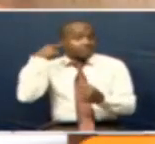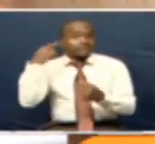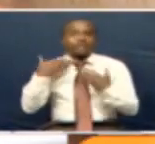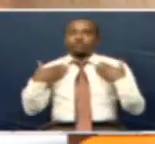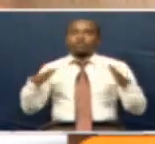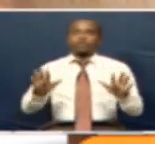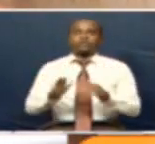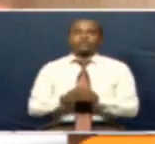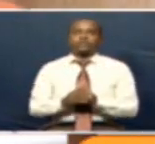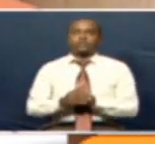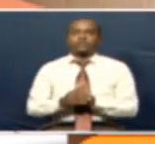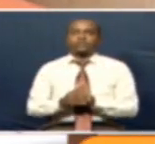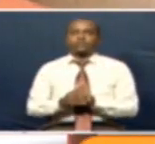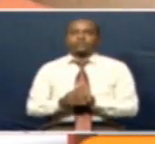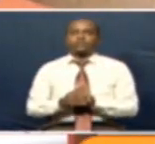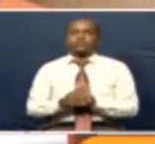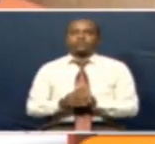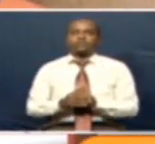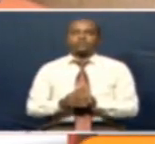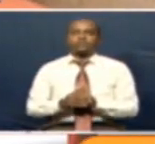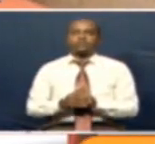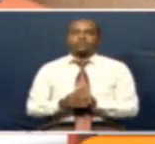aliyokuwa akisema.